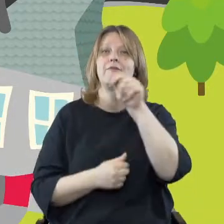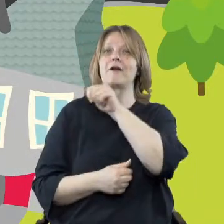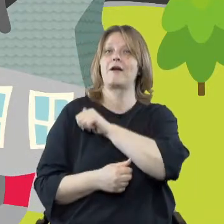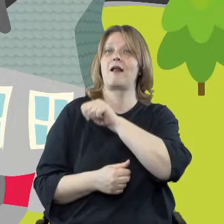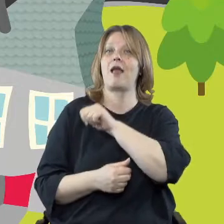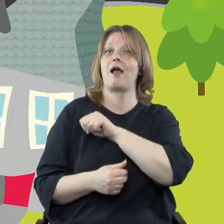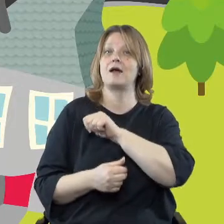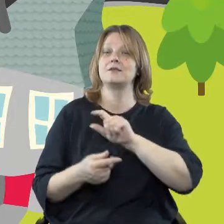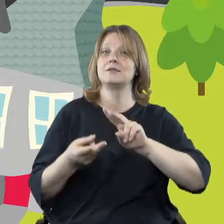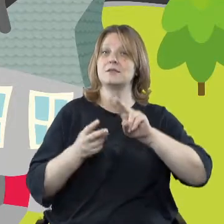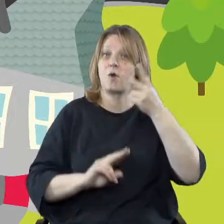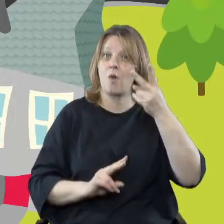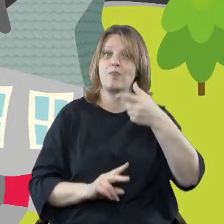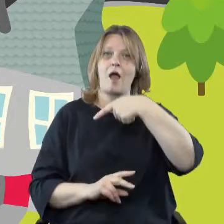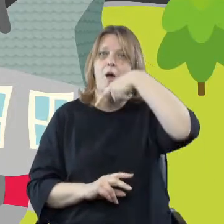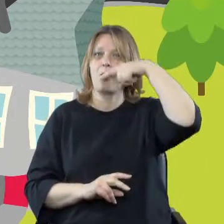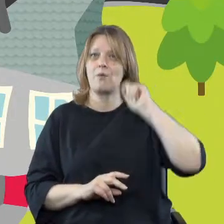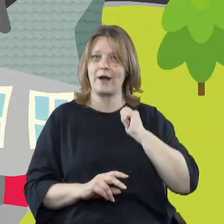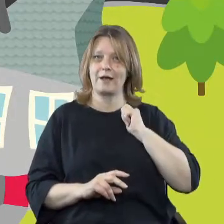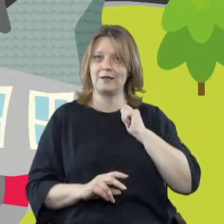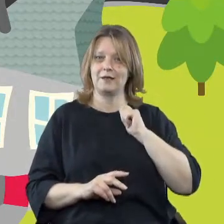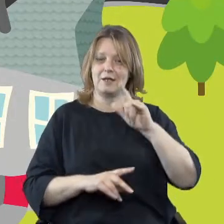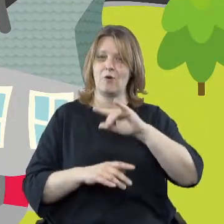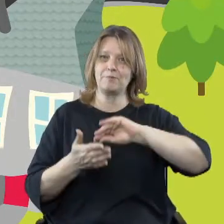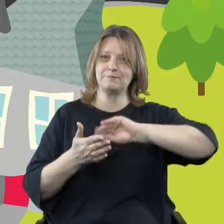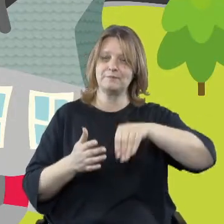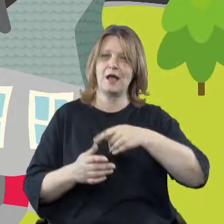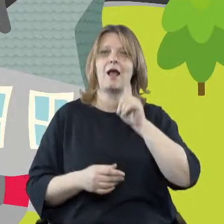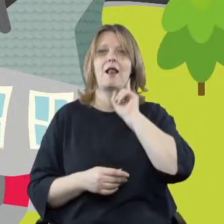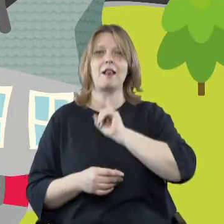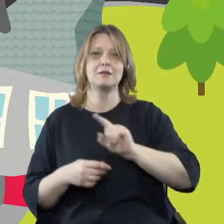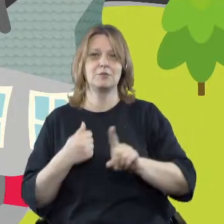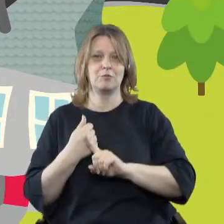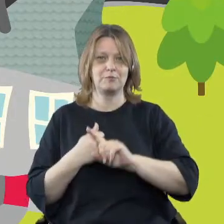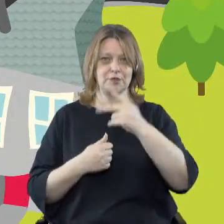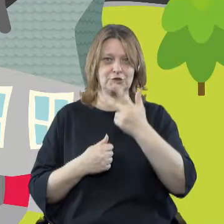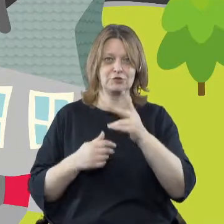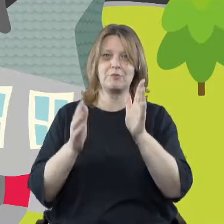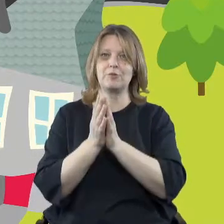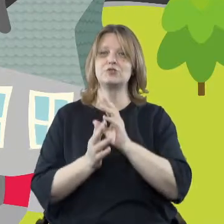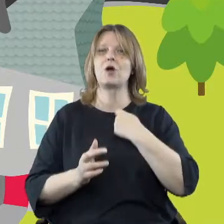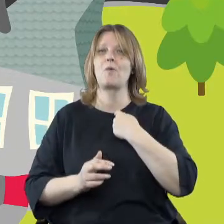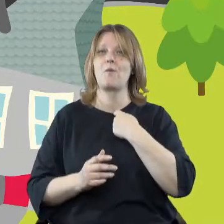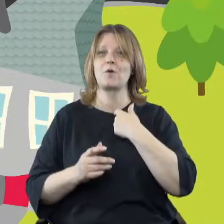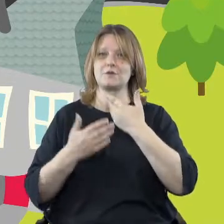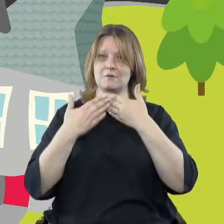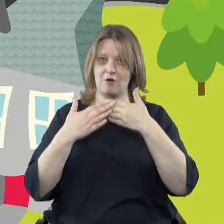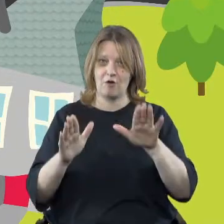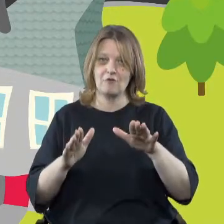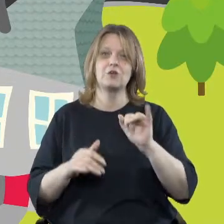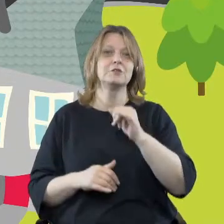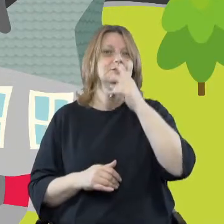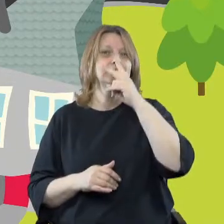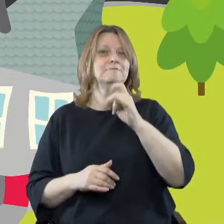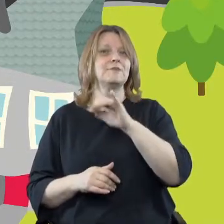z Ukrainy może zapytamy. Tu mamy podpis liceum numer 3. Prosimy o włączenie dźwięku. I zobaczymy, co dzieci